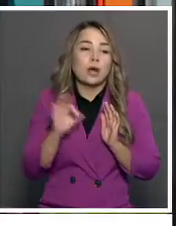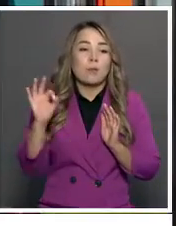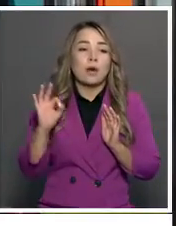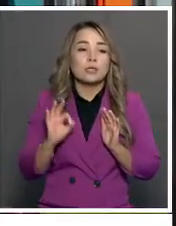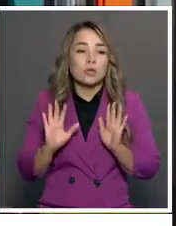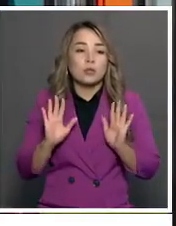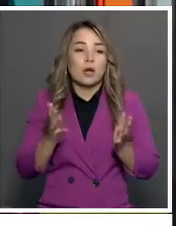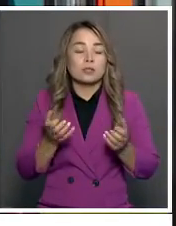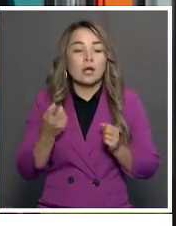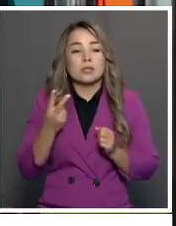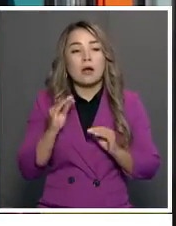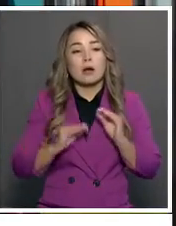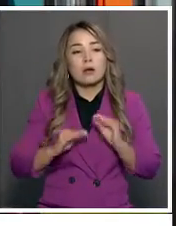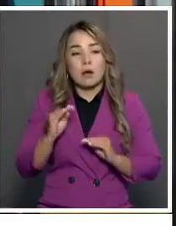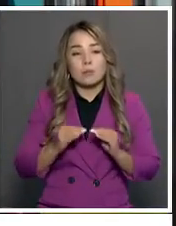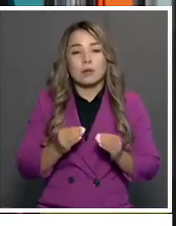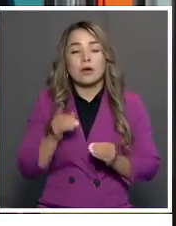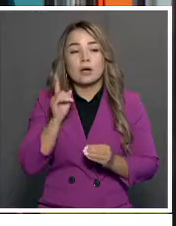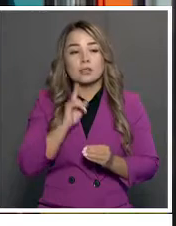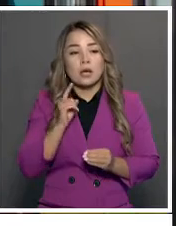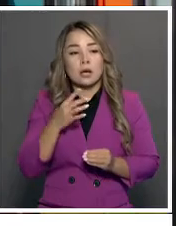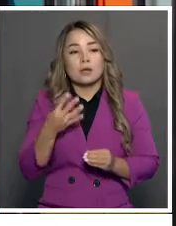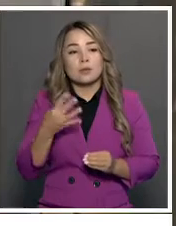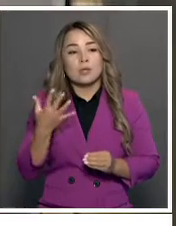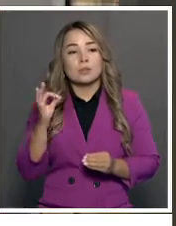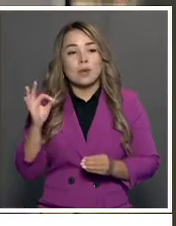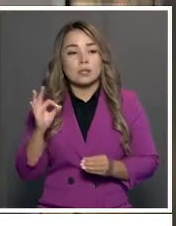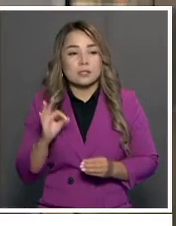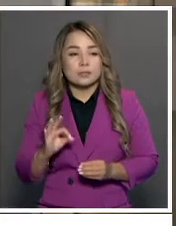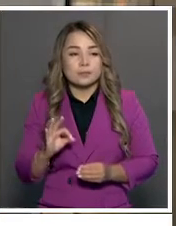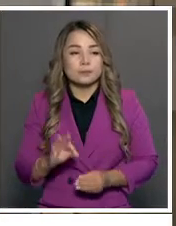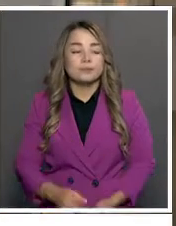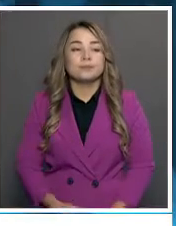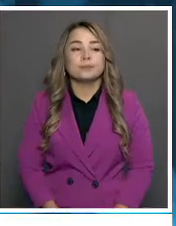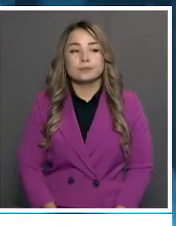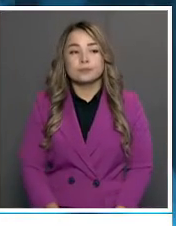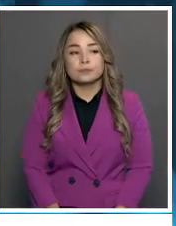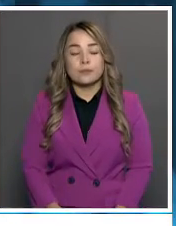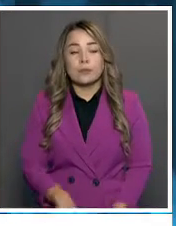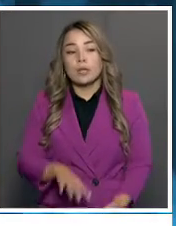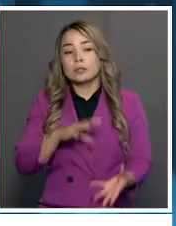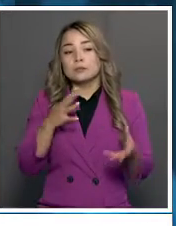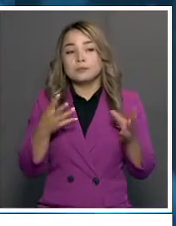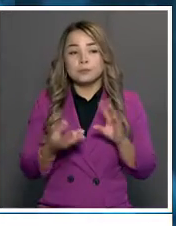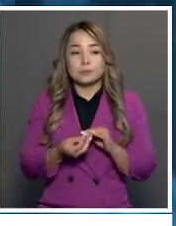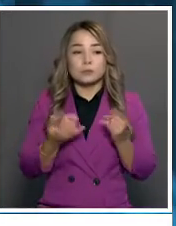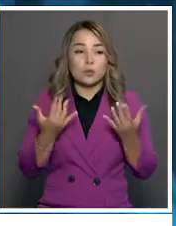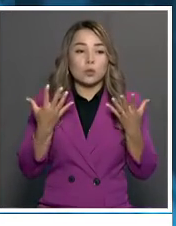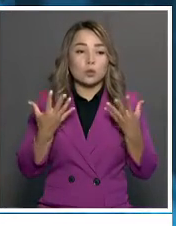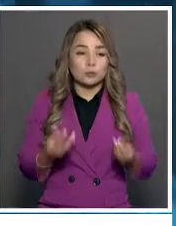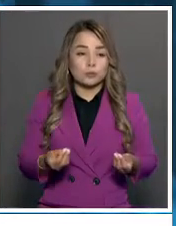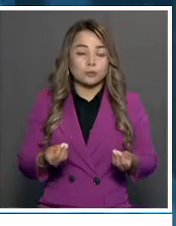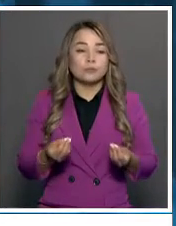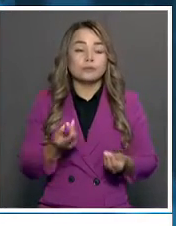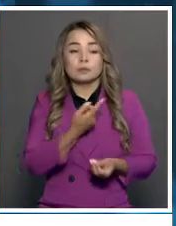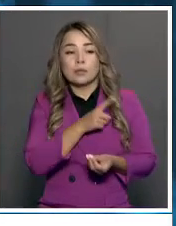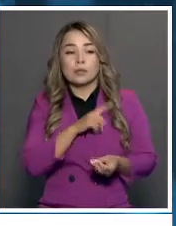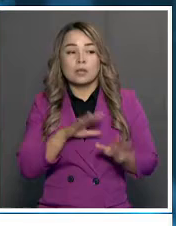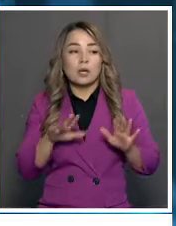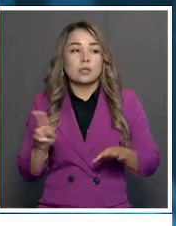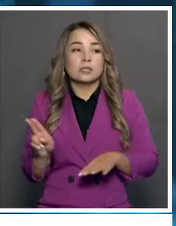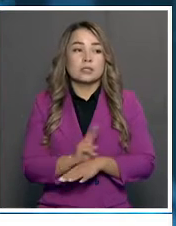алған. Екінші компонентін салдырғандар әзірге тек 45%. Жалпы бүгінгі күні стационарлық